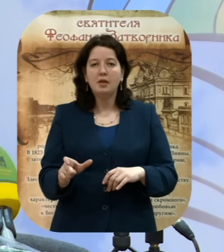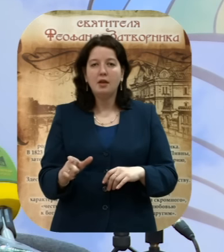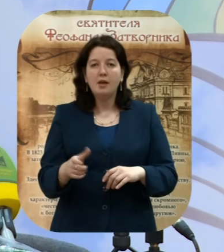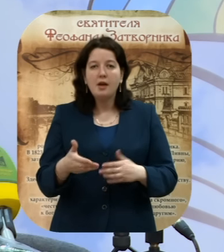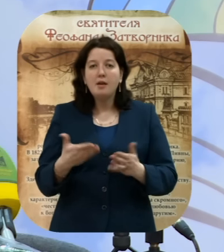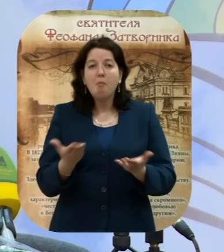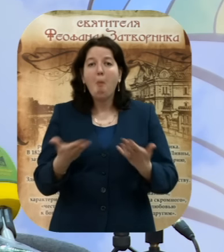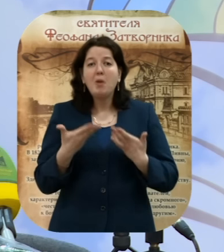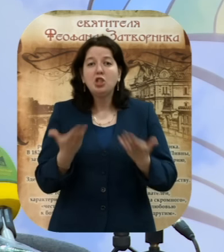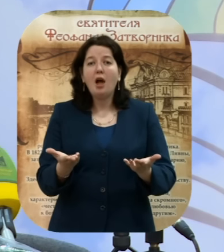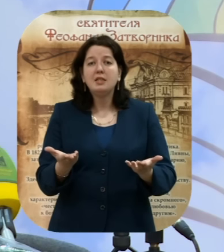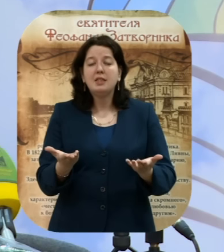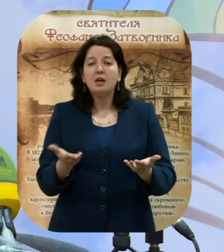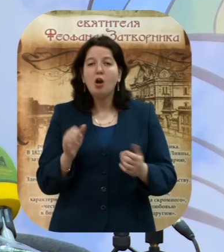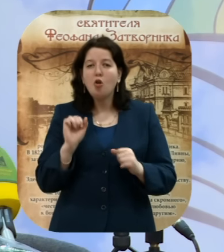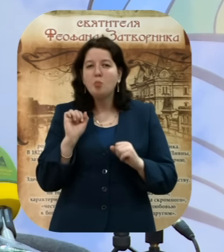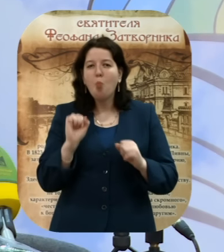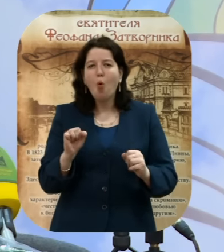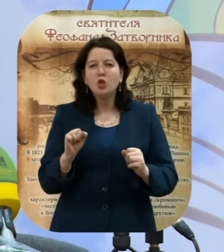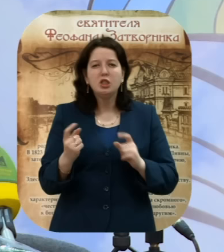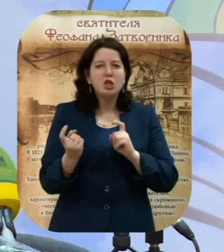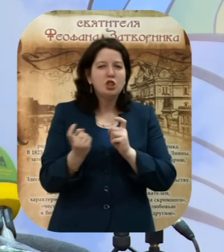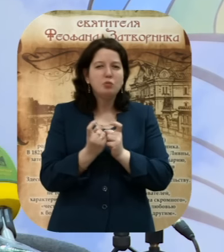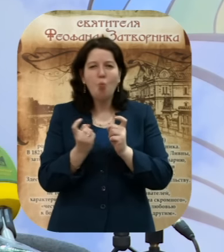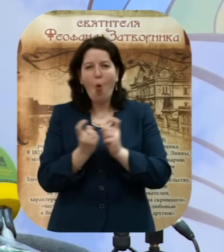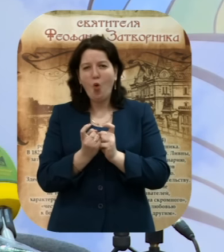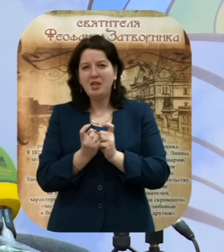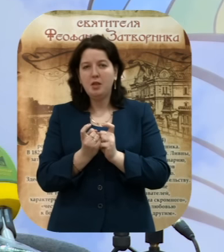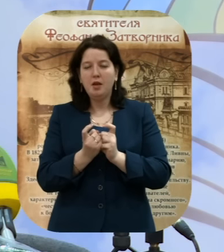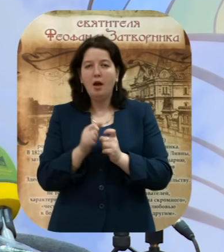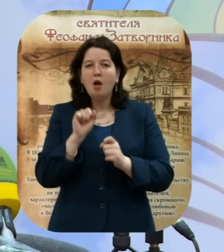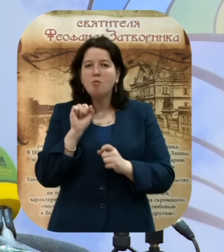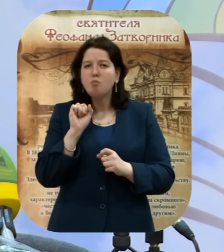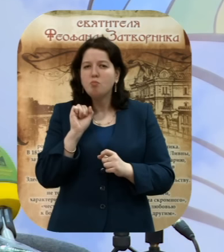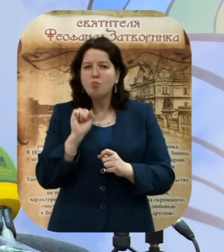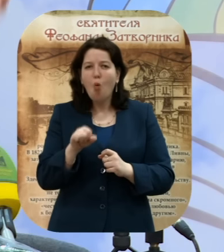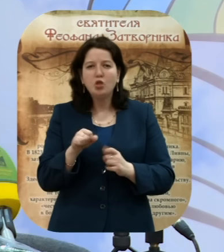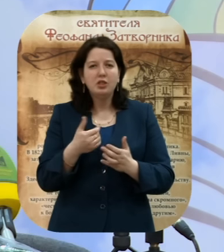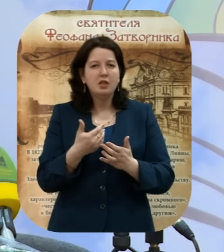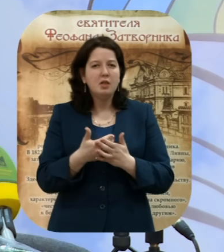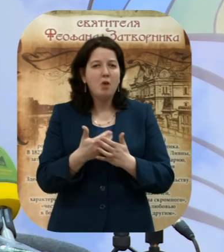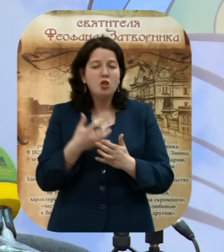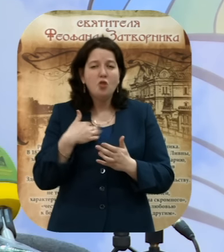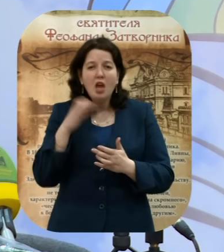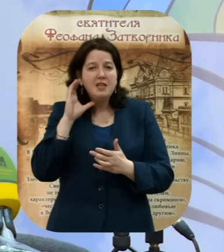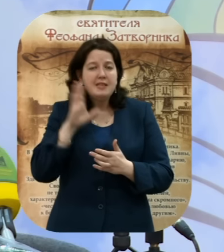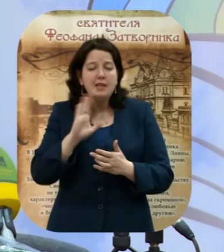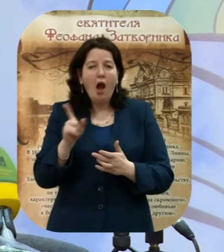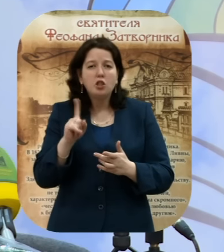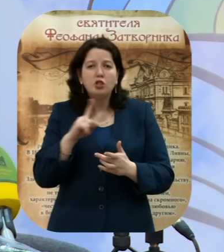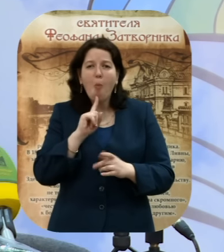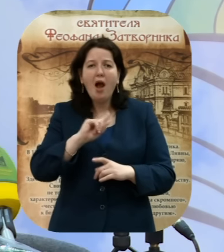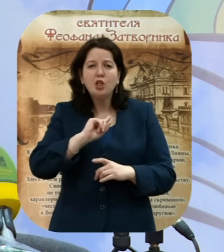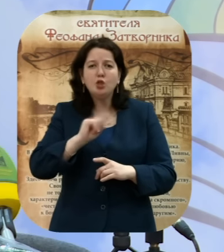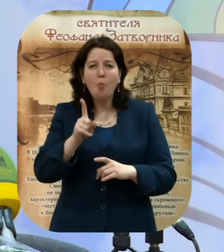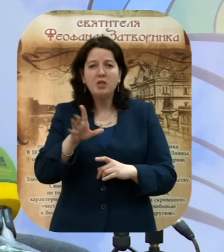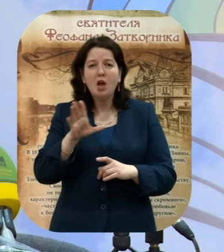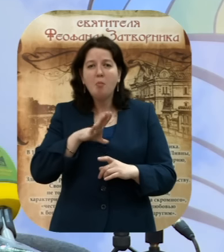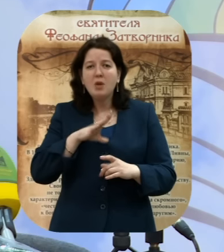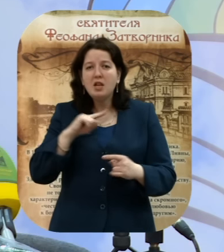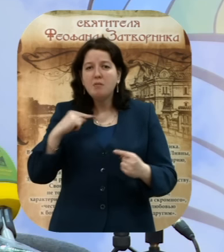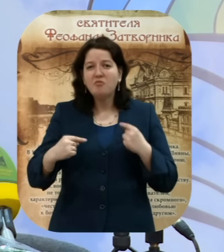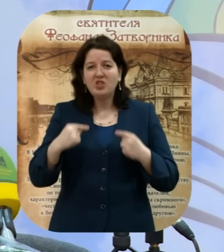Пожалуйста, можно спорить, но я вот не слыхал, чтобы особенно какие-то были